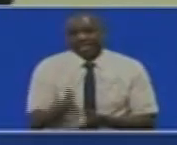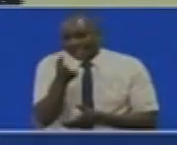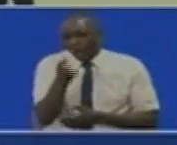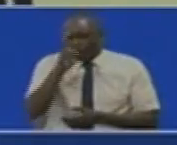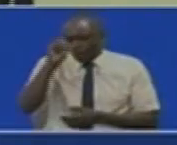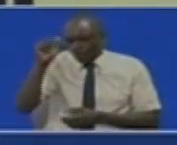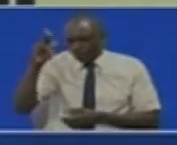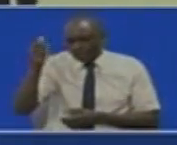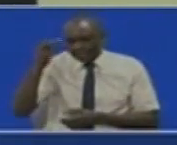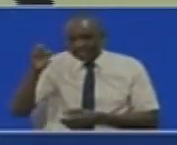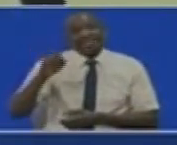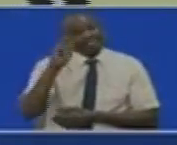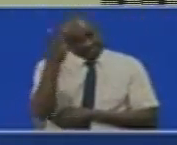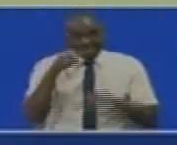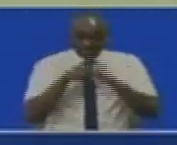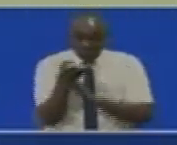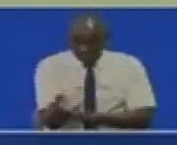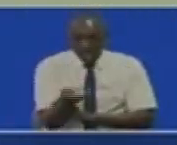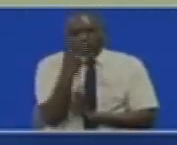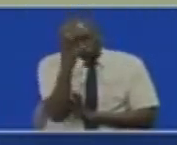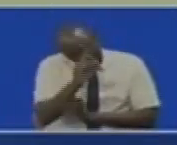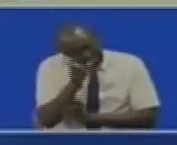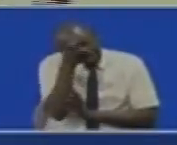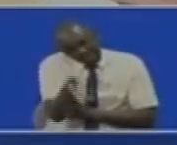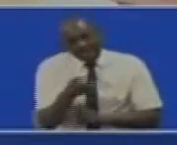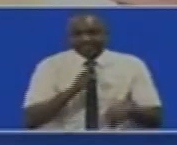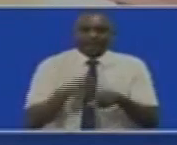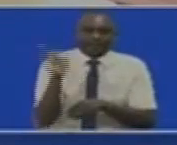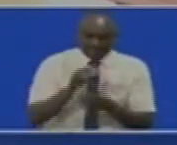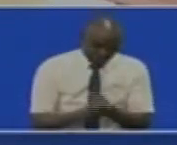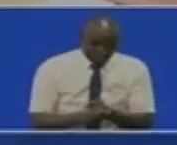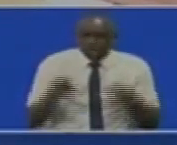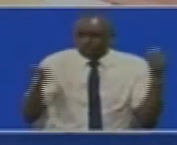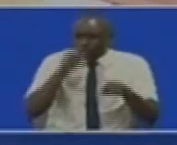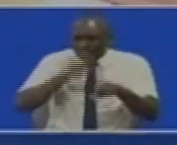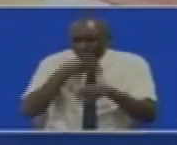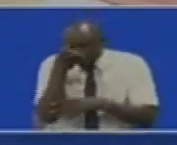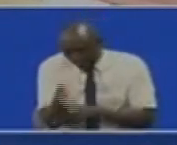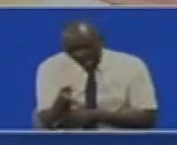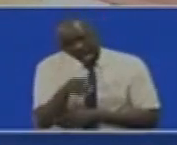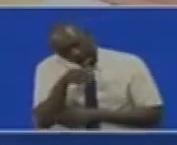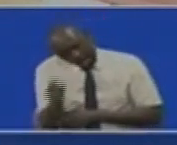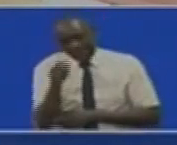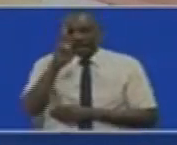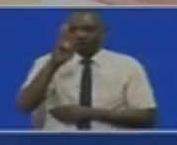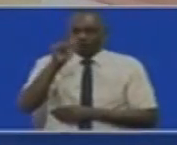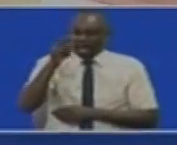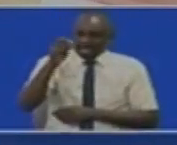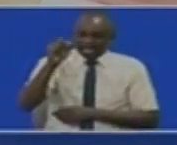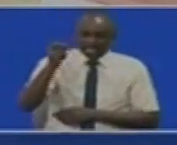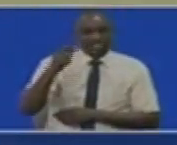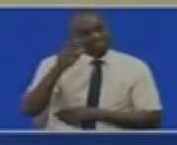Morin Okumu akatoa bao la pili dakika nne pekee baada ya mapumziko. Muda mfupi baadaye Jacqueline Wangeshi akaongeza bao lake la